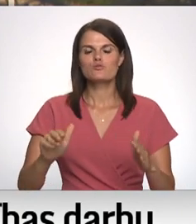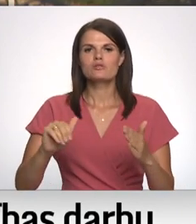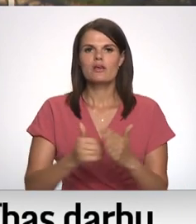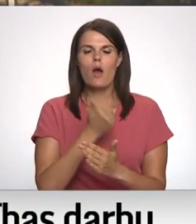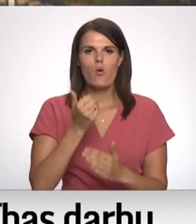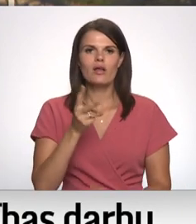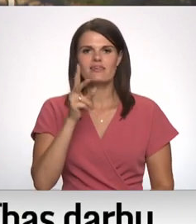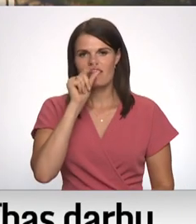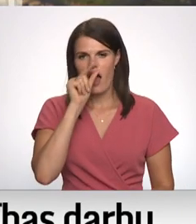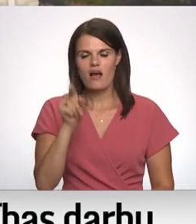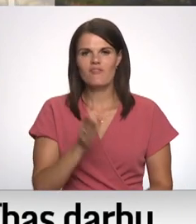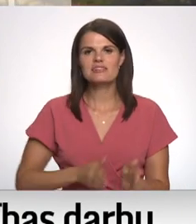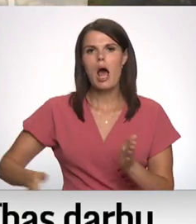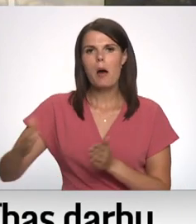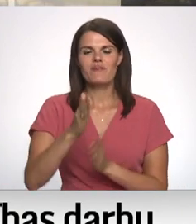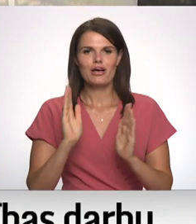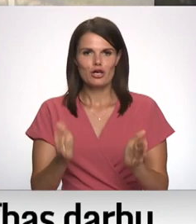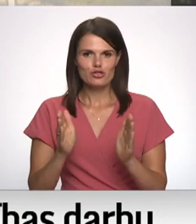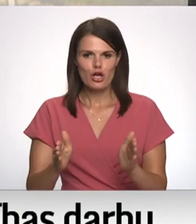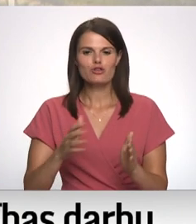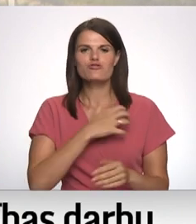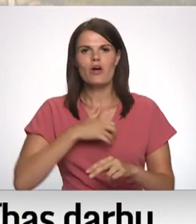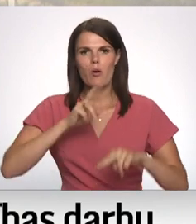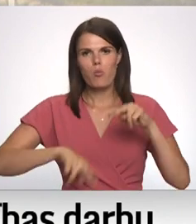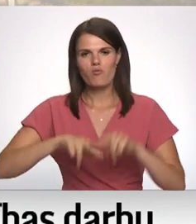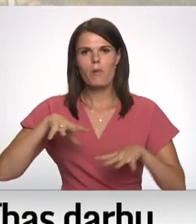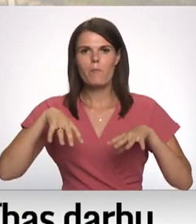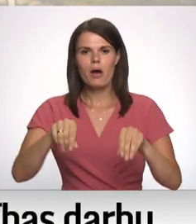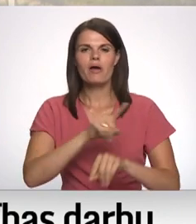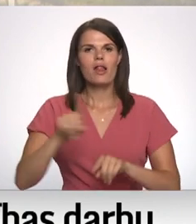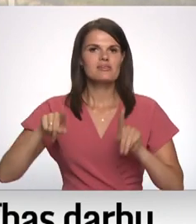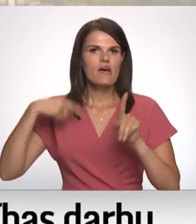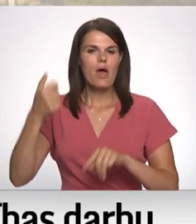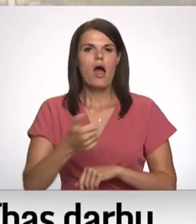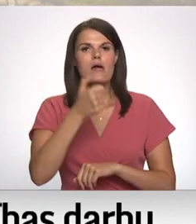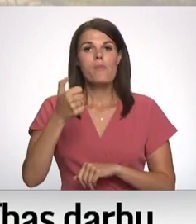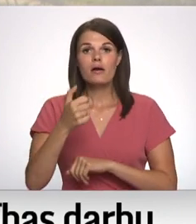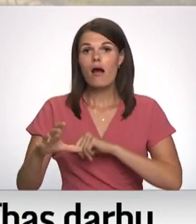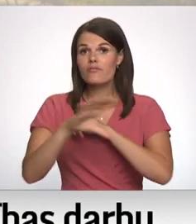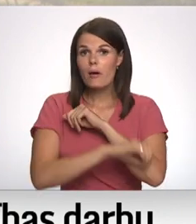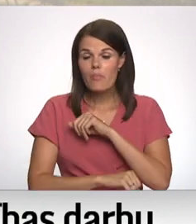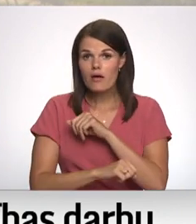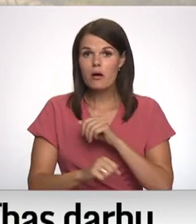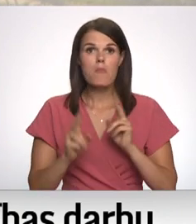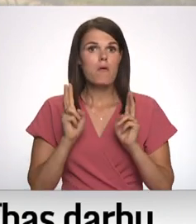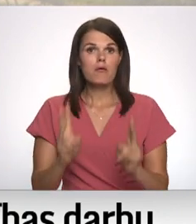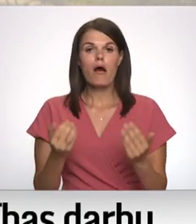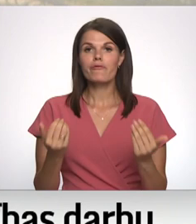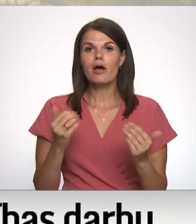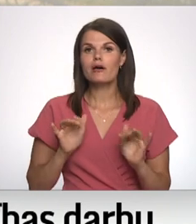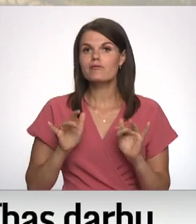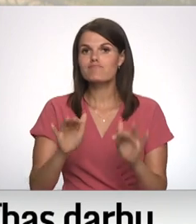kura būvniecība jāpabeidz līdz nākamā gada nogalē. Kā pat laba noris ceļa būvniecības darbi un kādu apjomu no tiem būvnieki